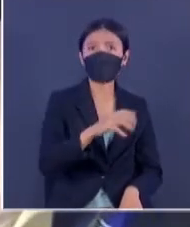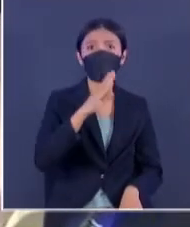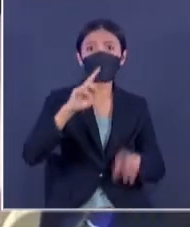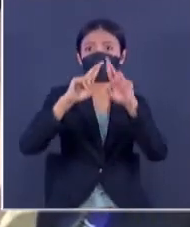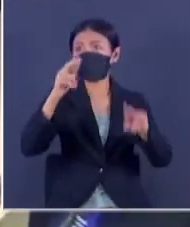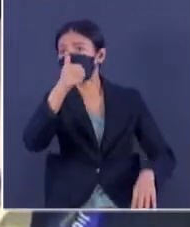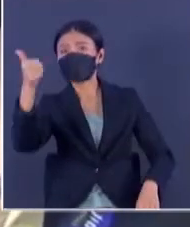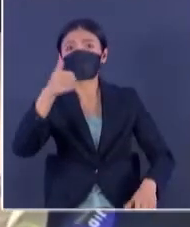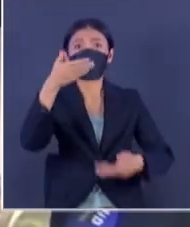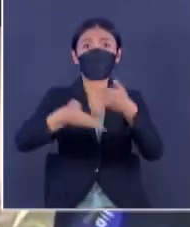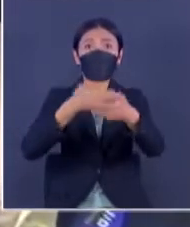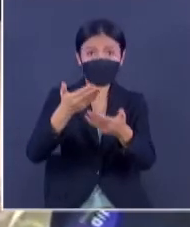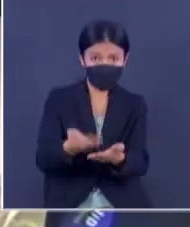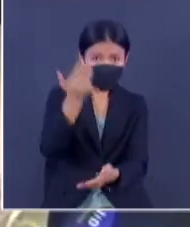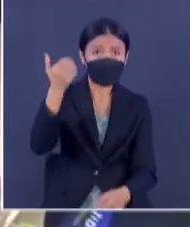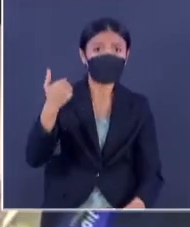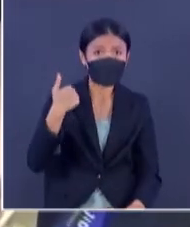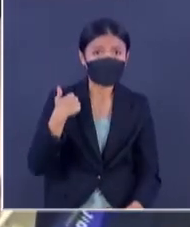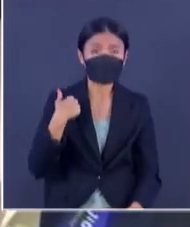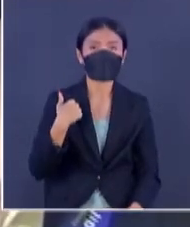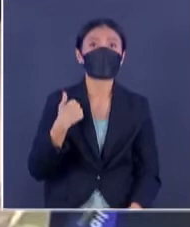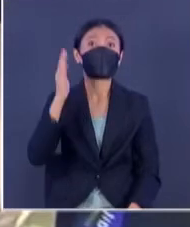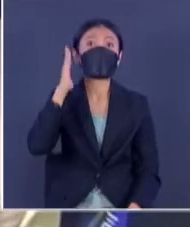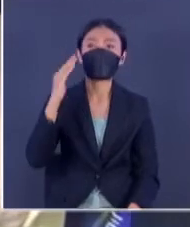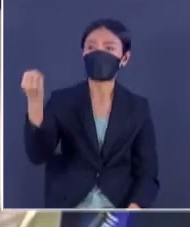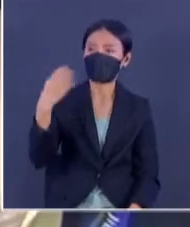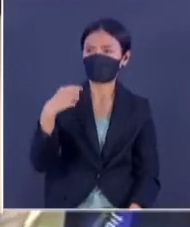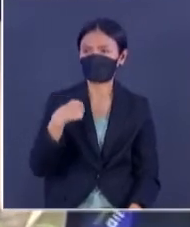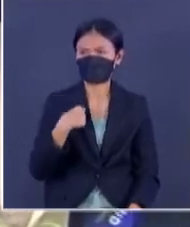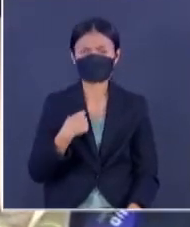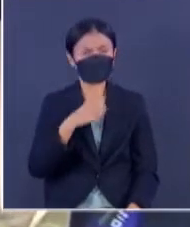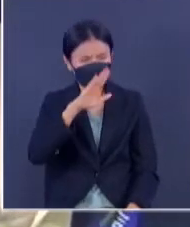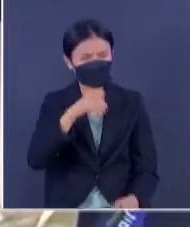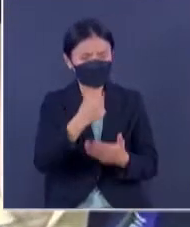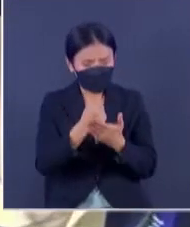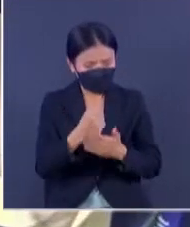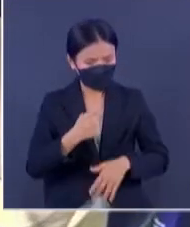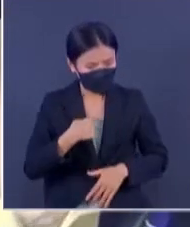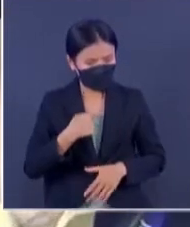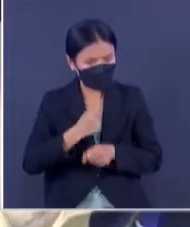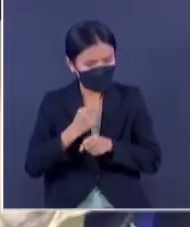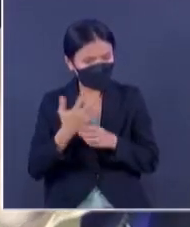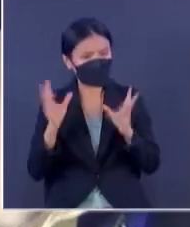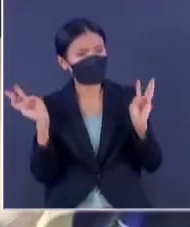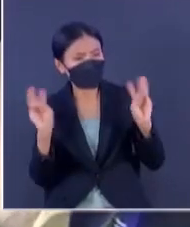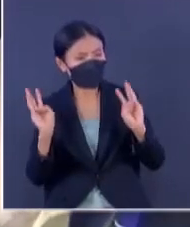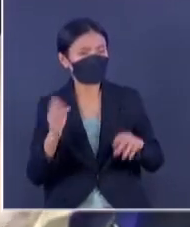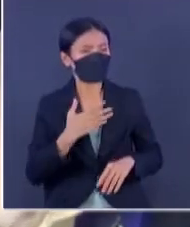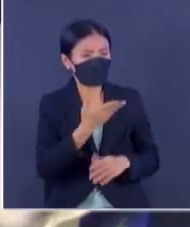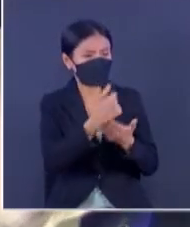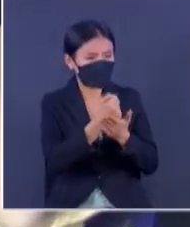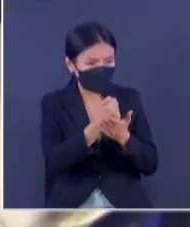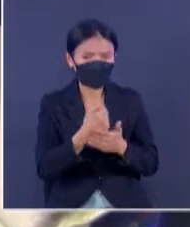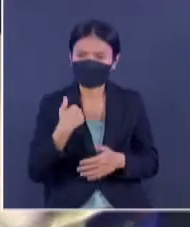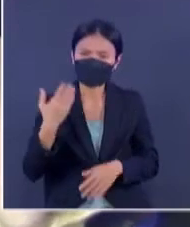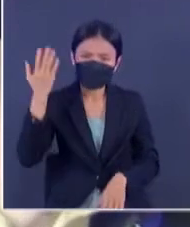ได้ราคาสูงกว่านี้ค่ะเขาก็อ้างว่าผมตกงานผมเดือดร้อนช่วยผมหน่อยก่อนหน้านี้ผมก็ขายเครื่องใช้ไฟฟ้าช่วยผมหน่อ